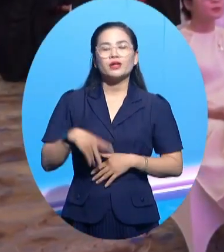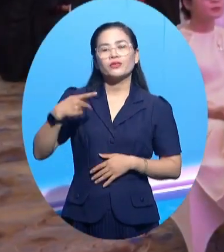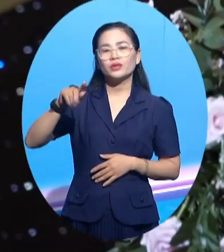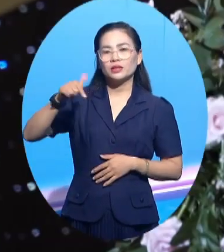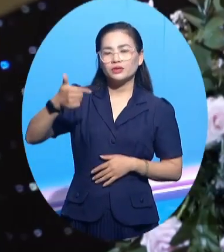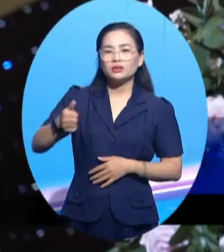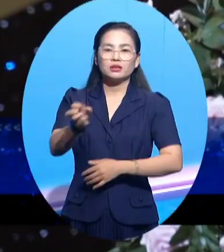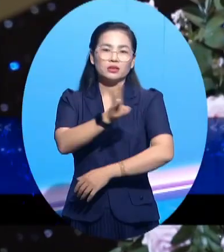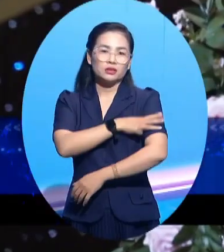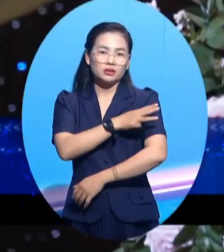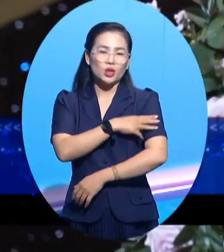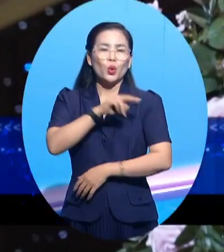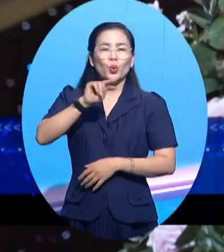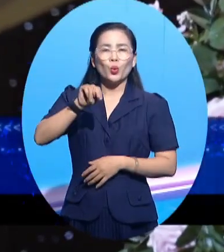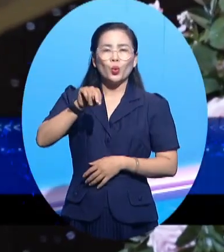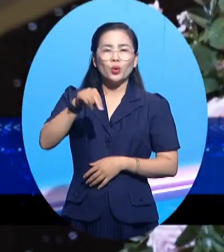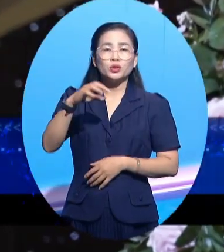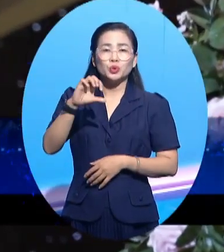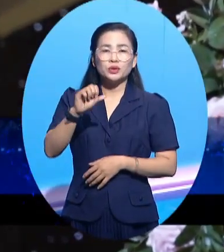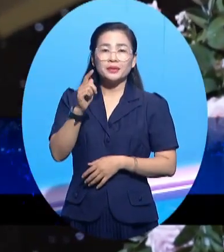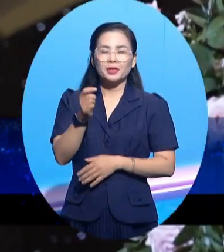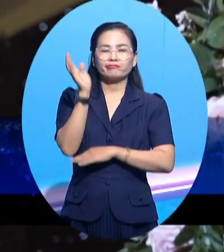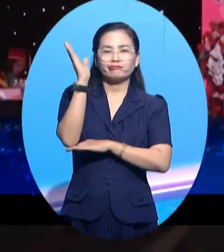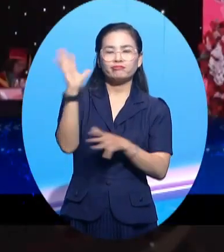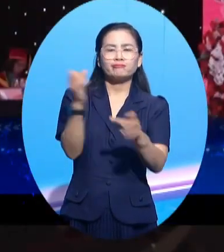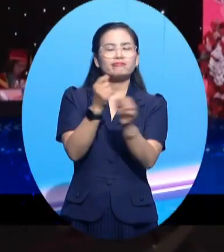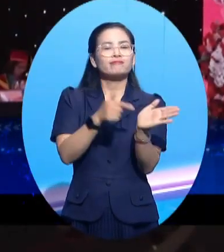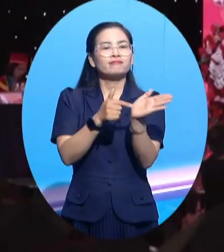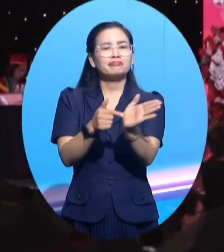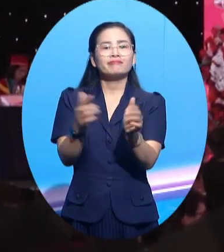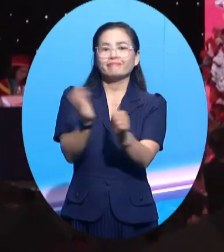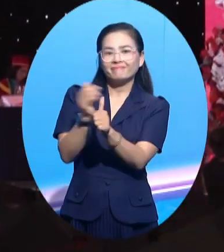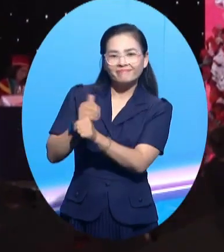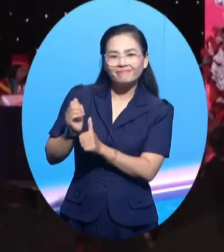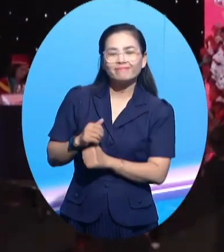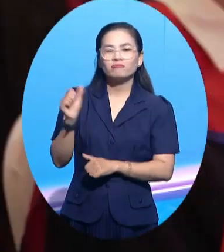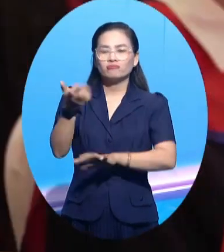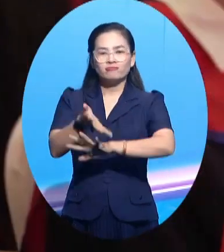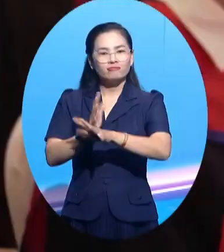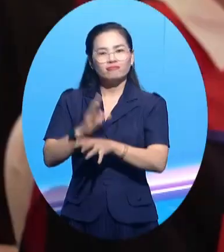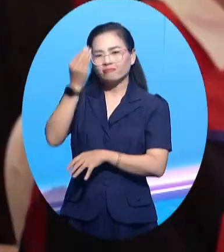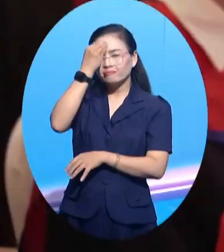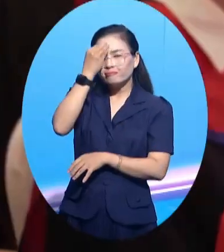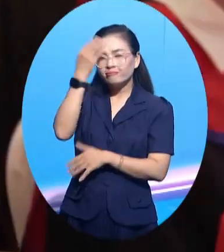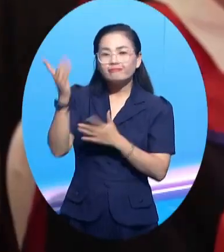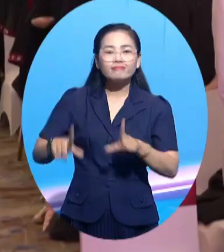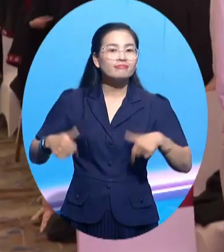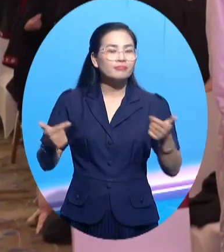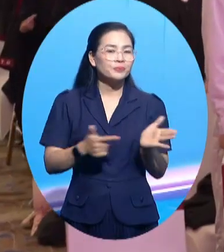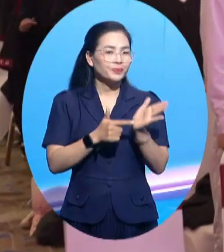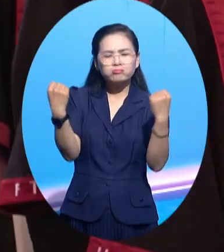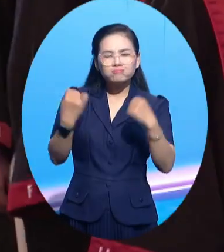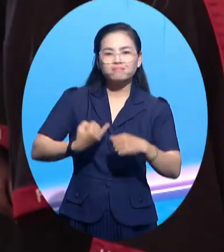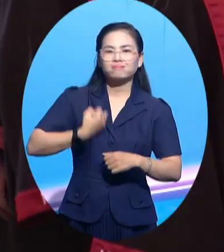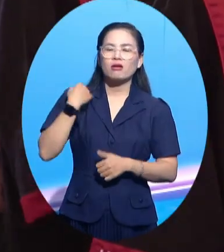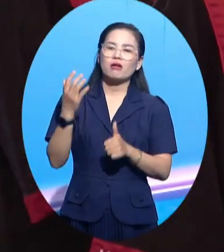Phó giáo sư tiến sĩ Nguyễn Xuân Minh, giám đốc cơ sở 2, đã báo cáo tổng kết những thành tích đã đạt được của những người học trong đợt trao bằng tốt nghiệp này. Đặc biệt, các sinh